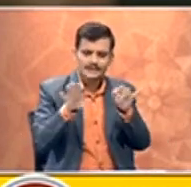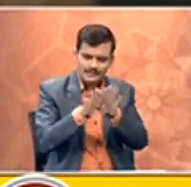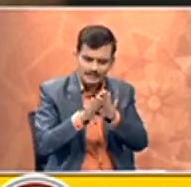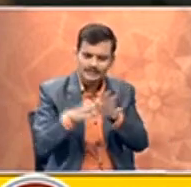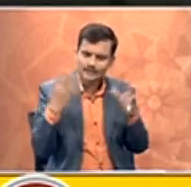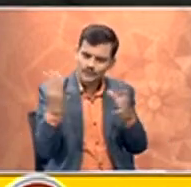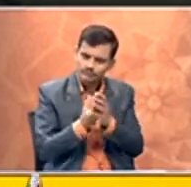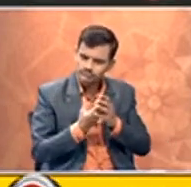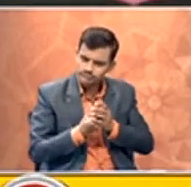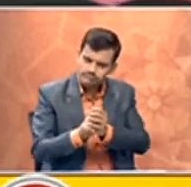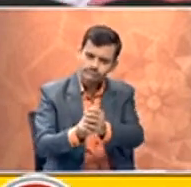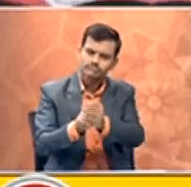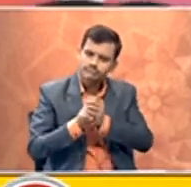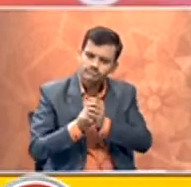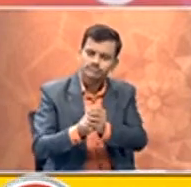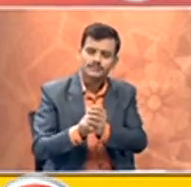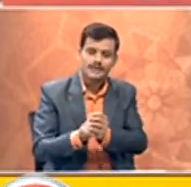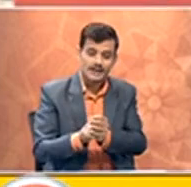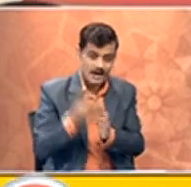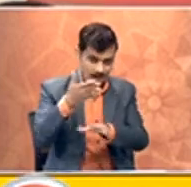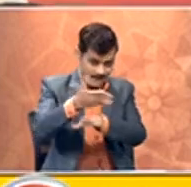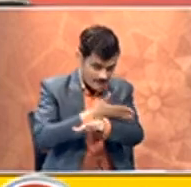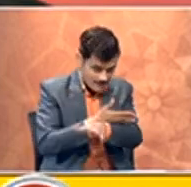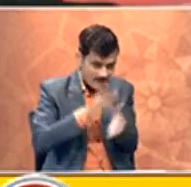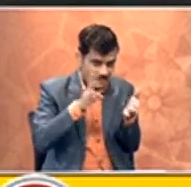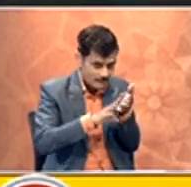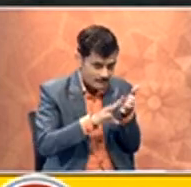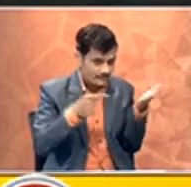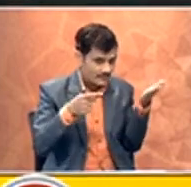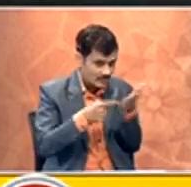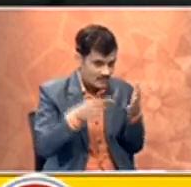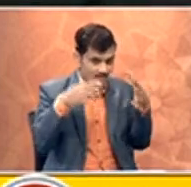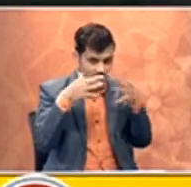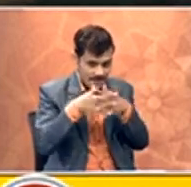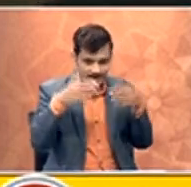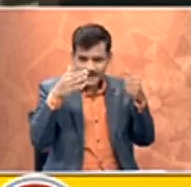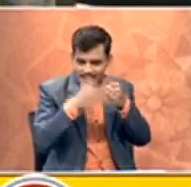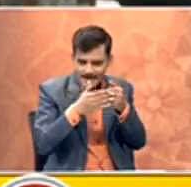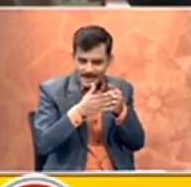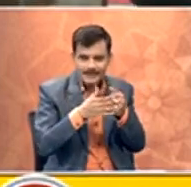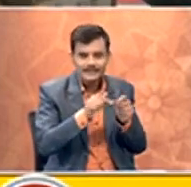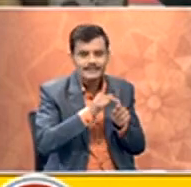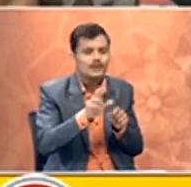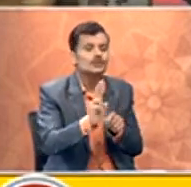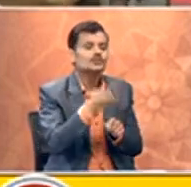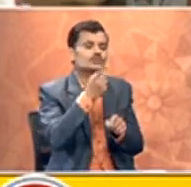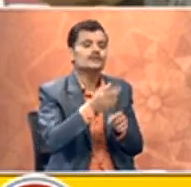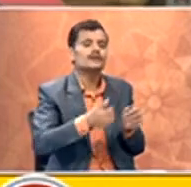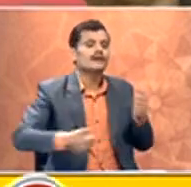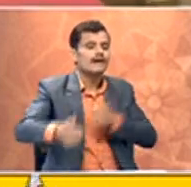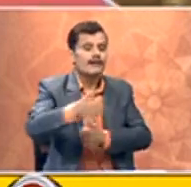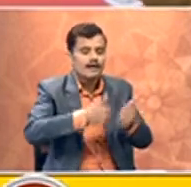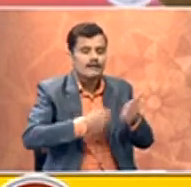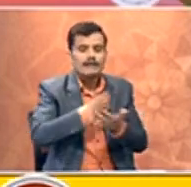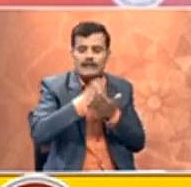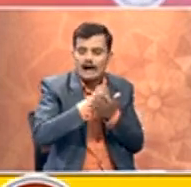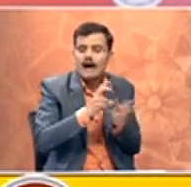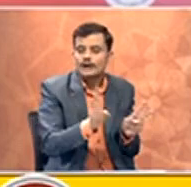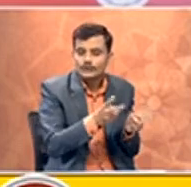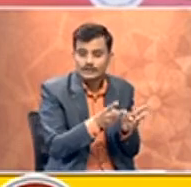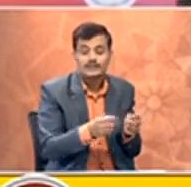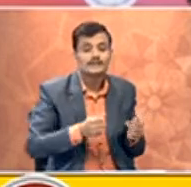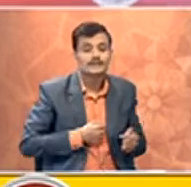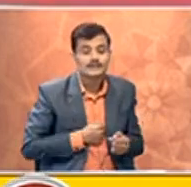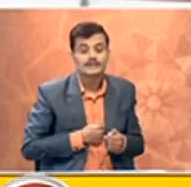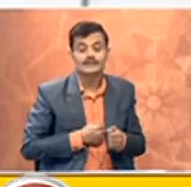आप दूसरे गेम्स करो। तो मैं बहुत सारे गेम्स करती थी बचपन में, क्योंकि मेरे मम्मी पापा को दोनों को खेल में